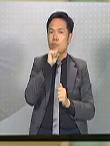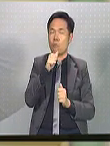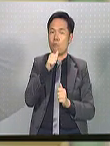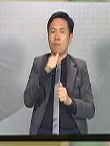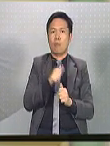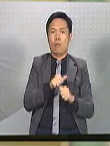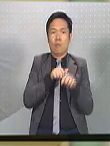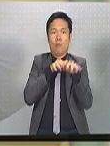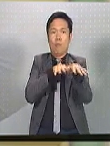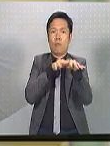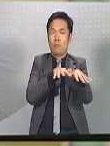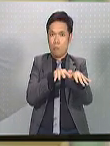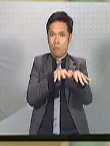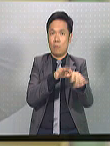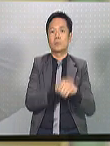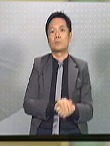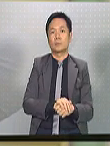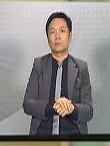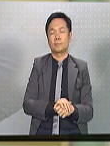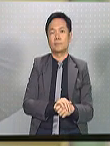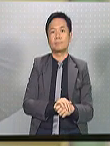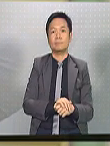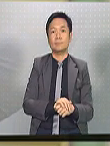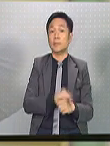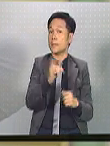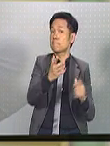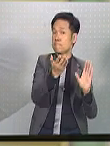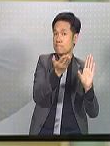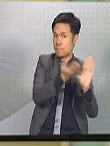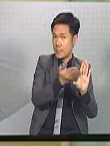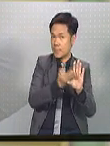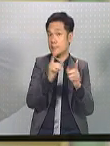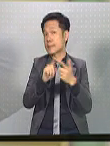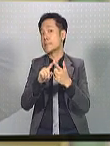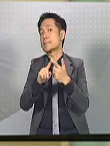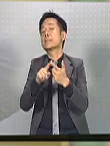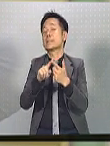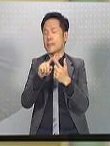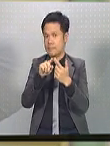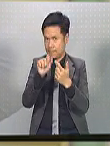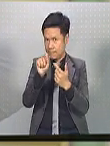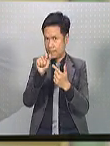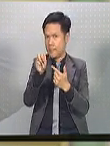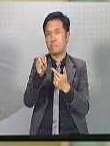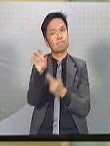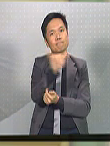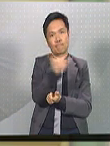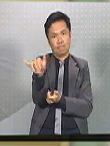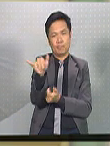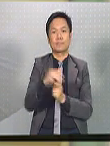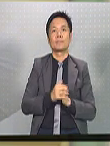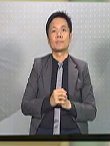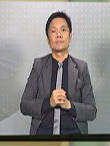berlaku proses pengeluaran uang dan sebagainya di bank ataupun di m dan sebagainya kita mungkin akan